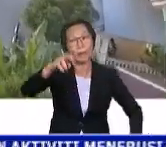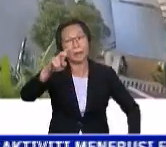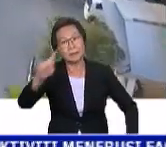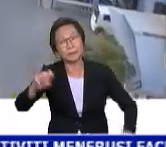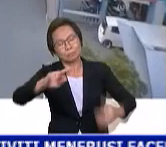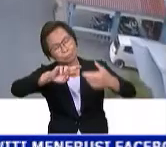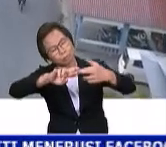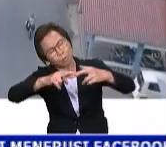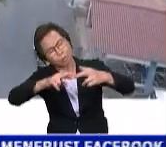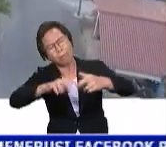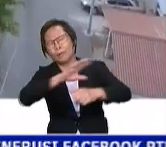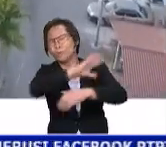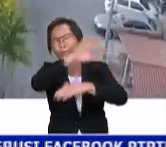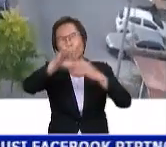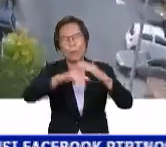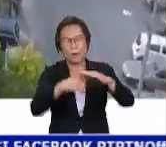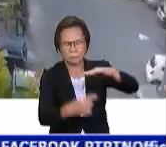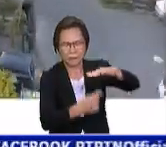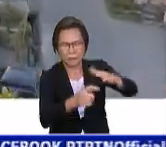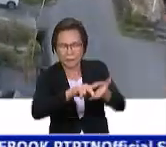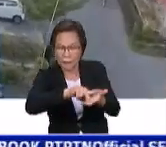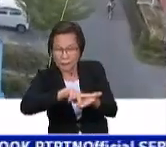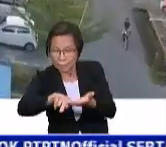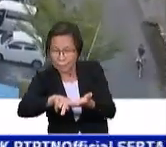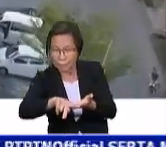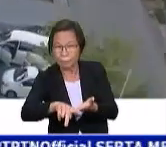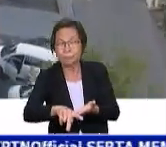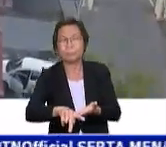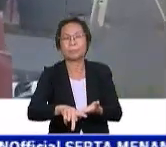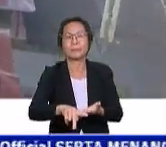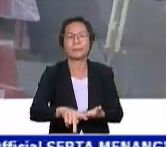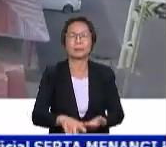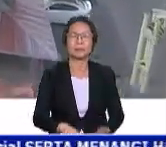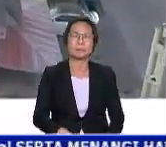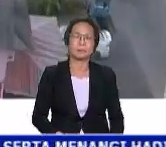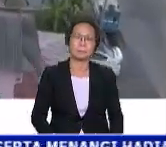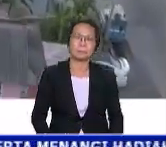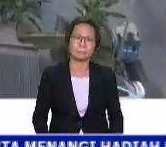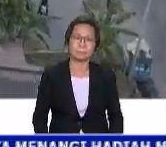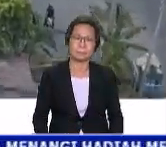pulih, jadi tadika kemas bawah kementerian dan